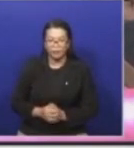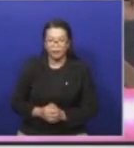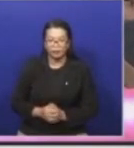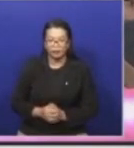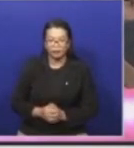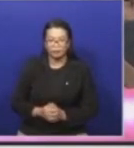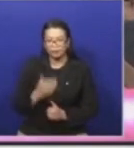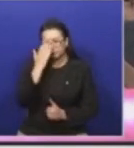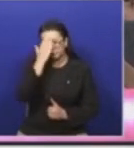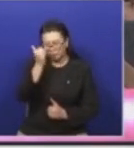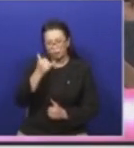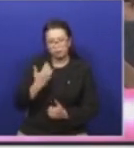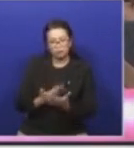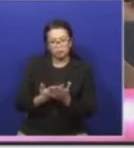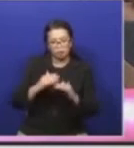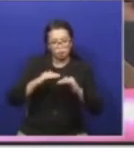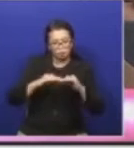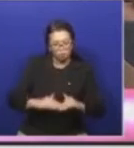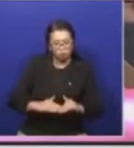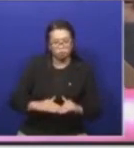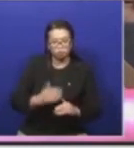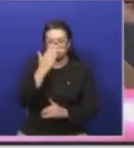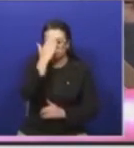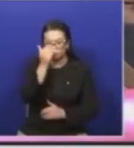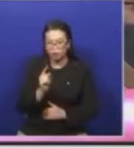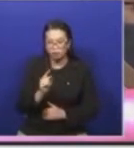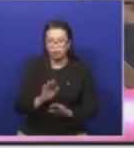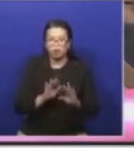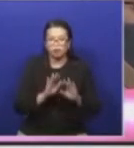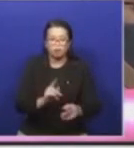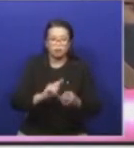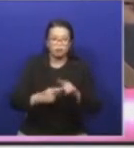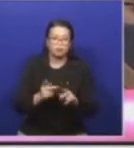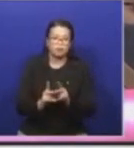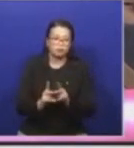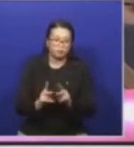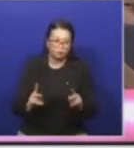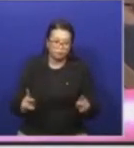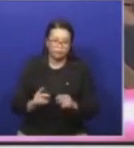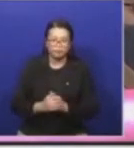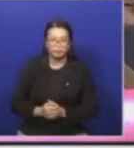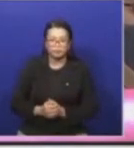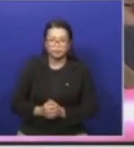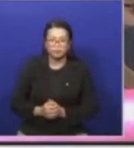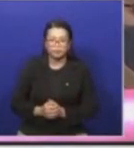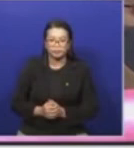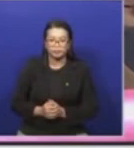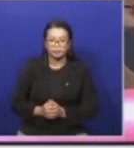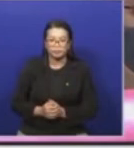ำไมผมถึงปรับลดตัวนี้รู้ไหมครับท่านประธานครับฝากผ่านไปยังเพื่อนกรรมธิการกระบวนการท